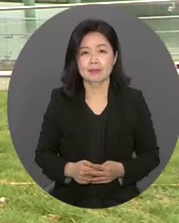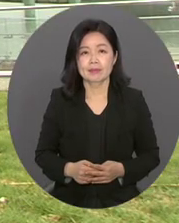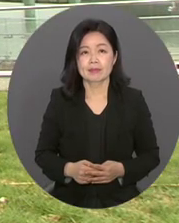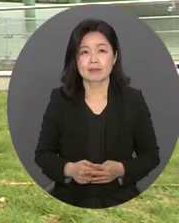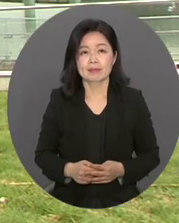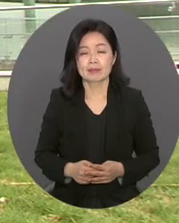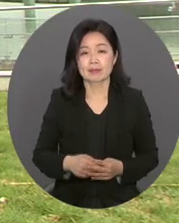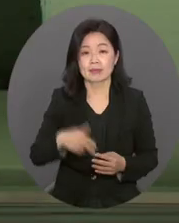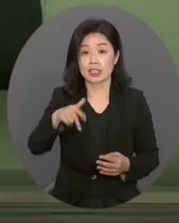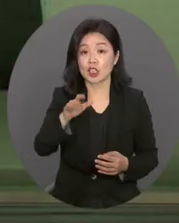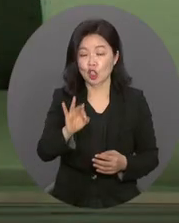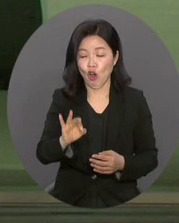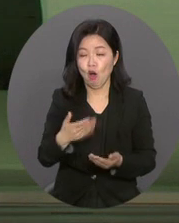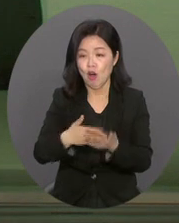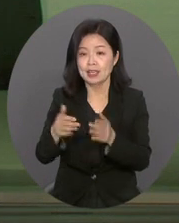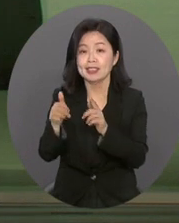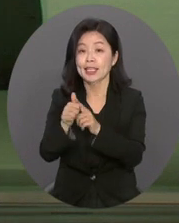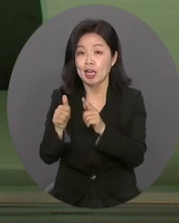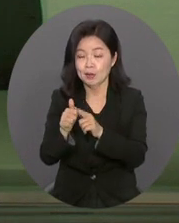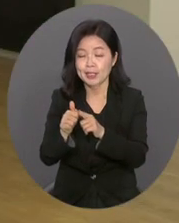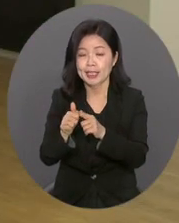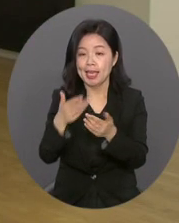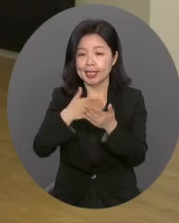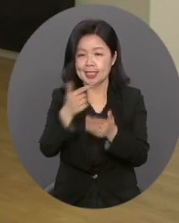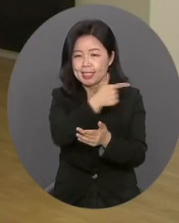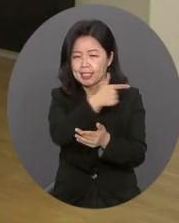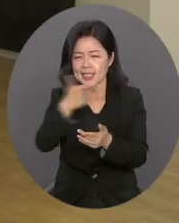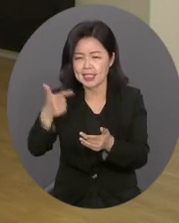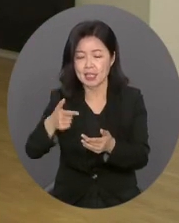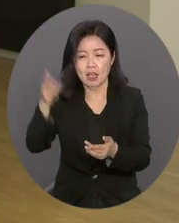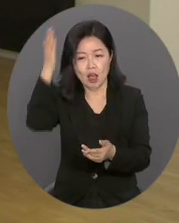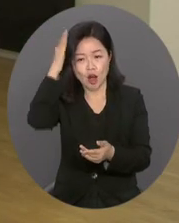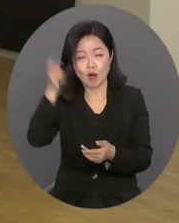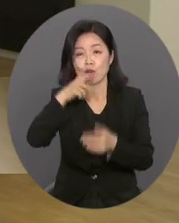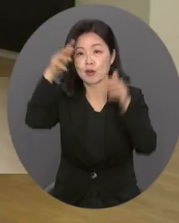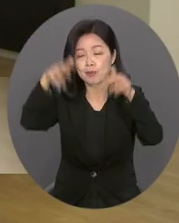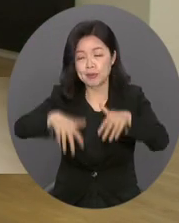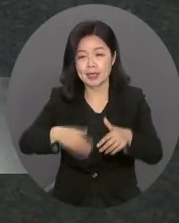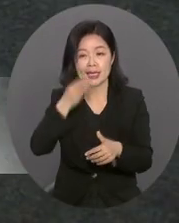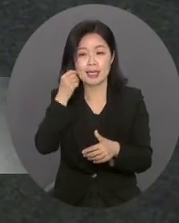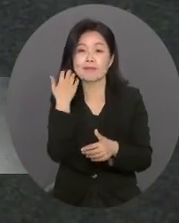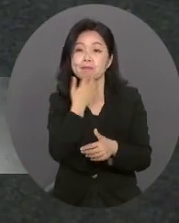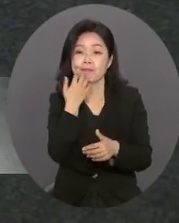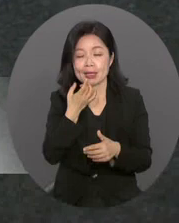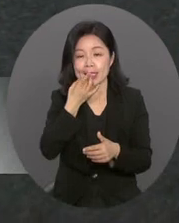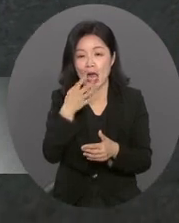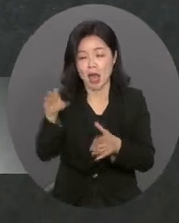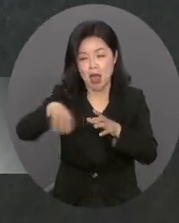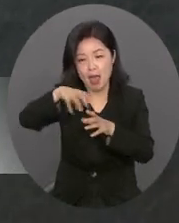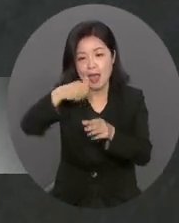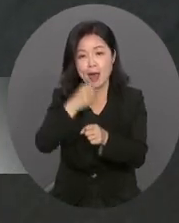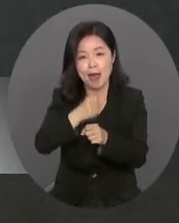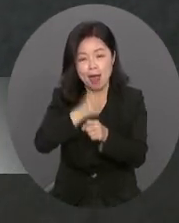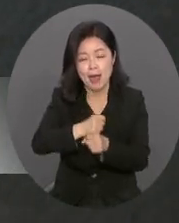정영창 작가가 5.18 38주년을 맞아 만든 대형 미술작품 검은 비, 유화물감을 칠한 쌀알로 만든 5.18